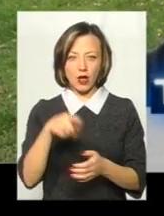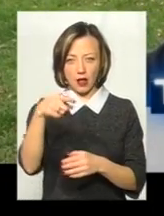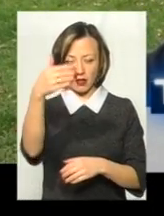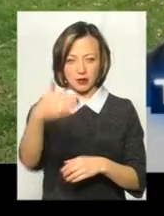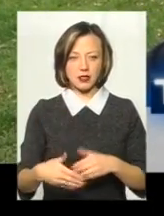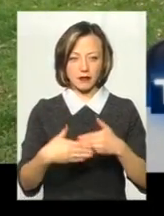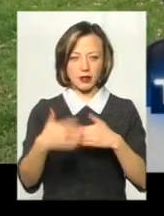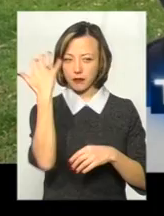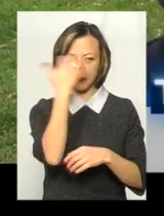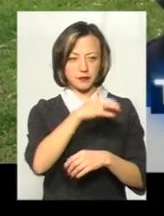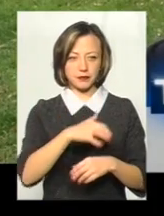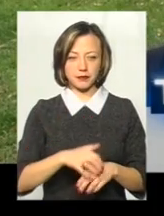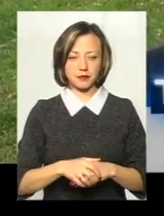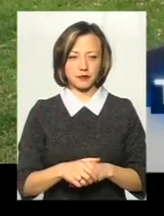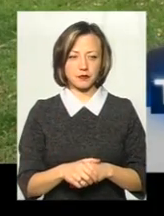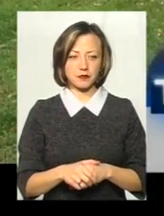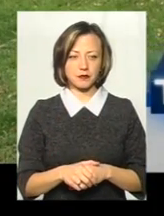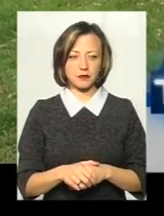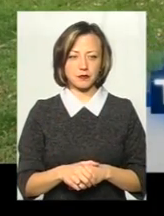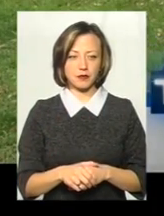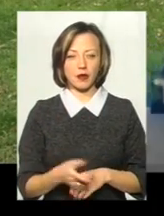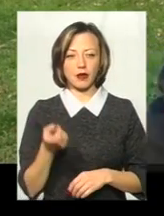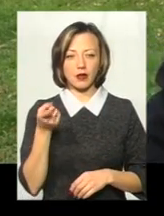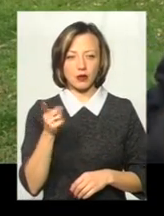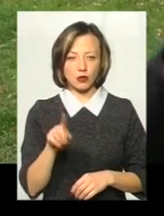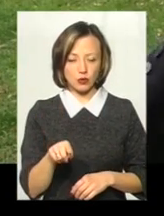видно було. Їх не видно було. І тоді